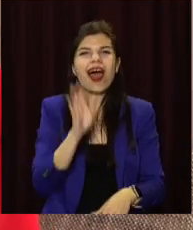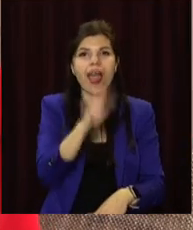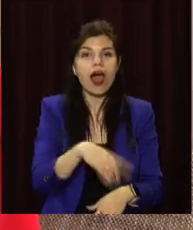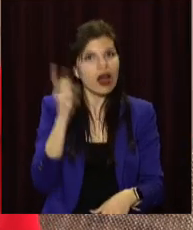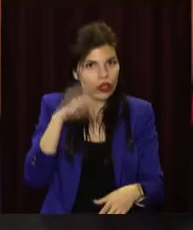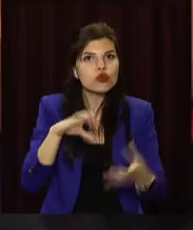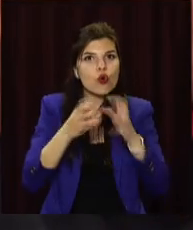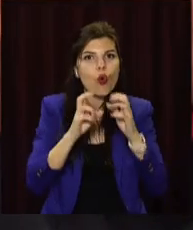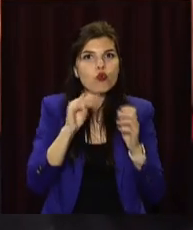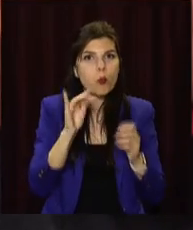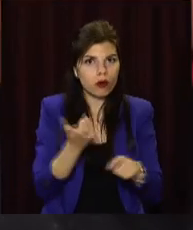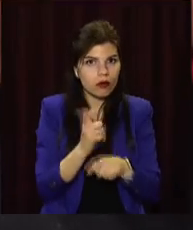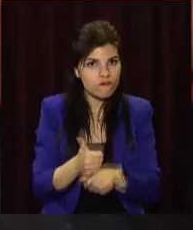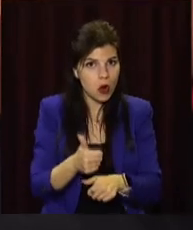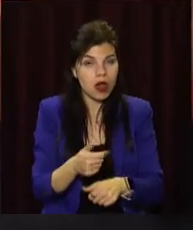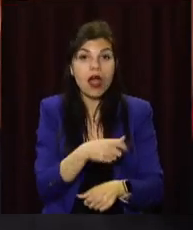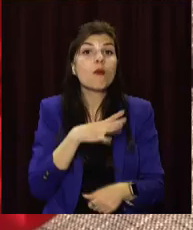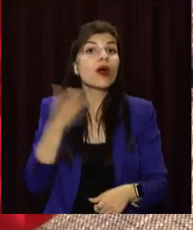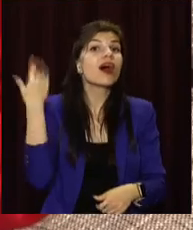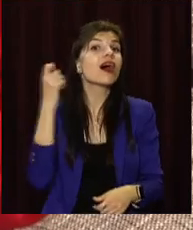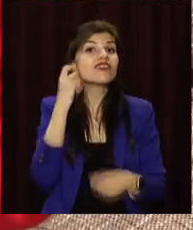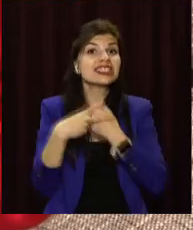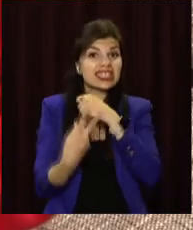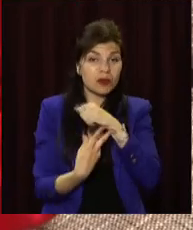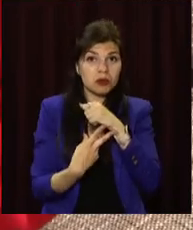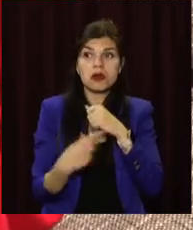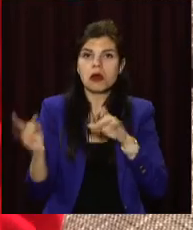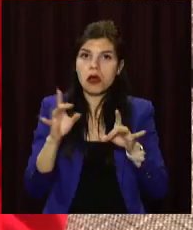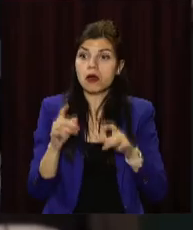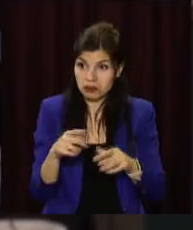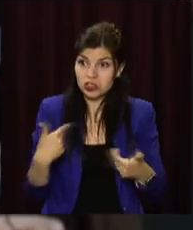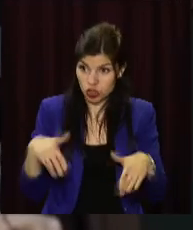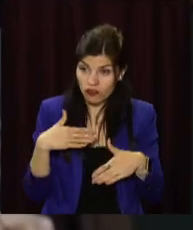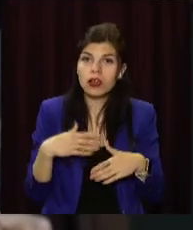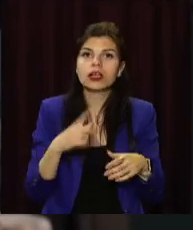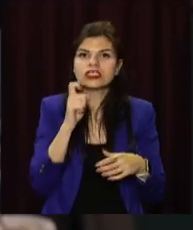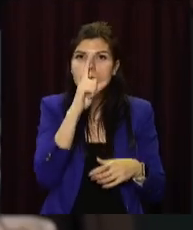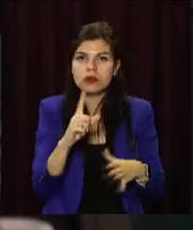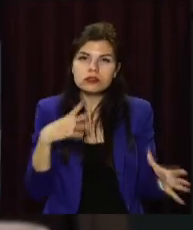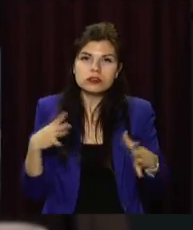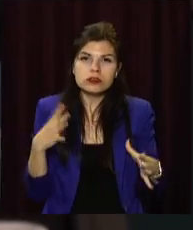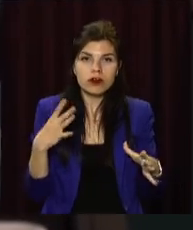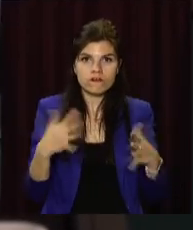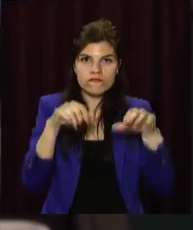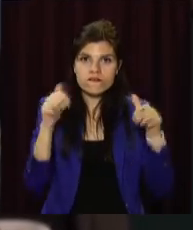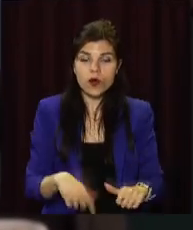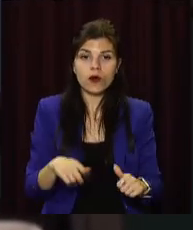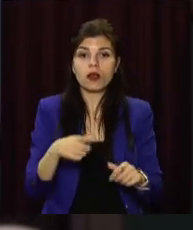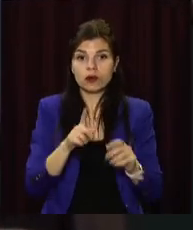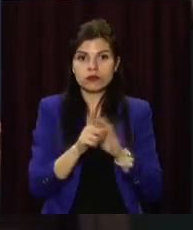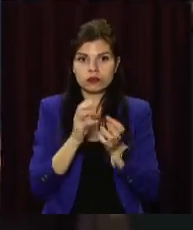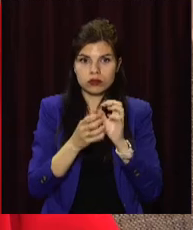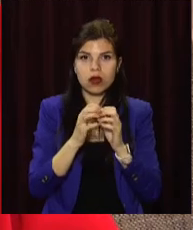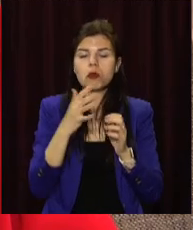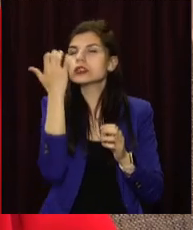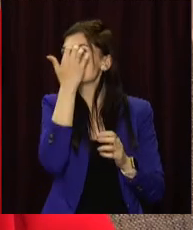кубики збирають люди. Тоді йому було 17 і за місяць він навчився збирати кубик Рубіка. Через деякий час почав збирати його на